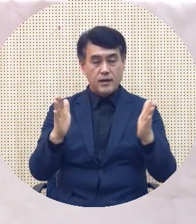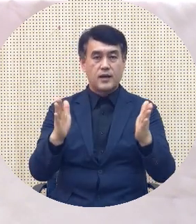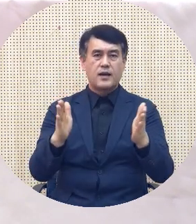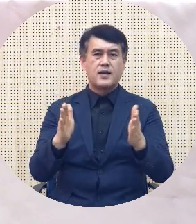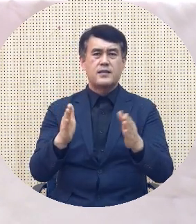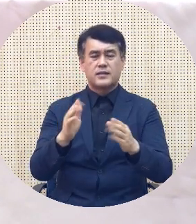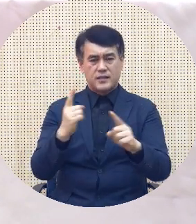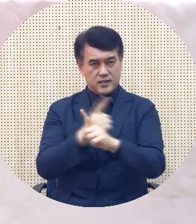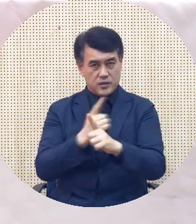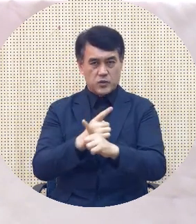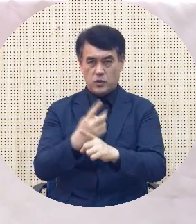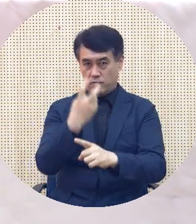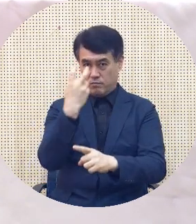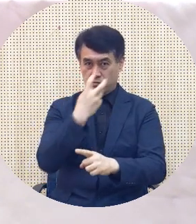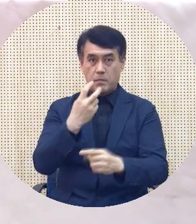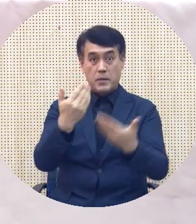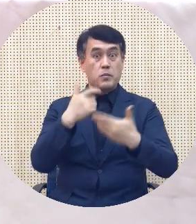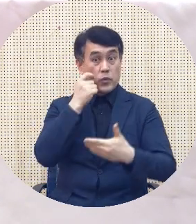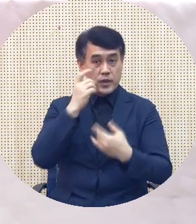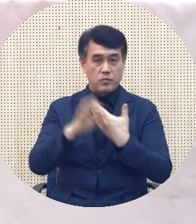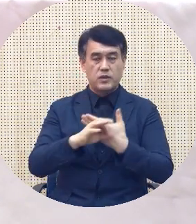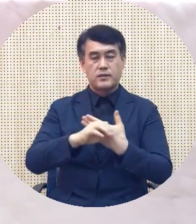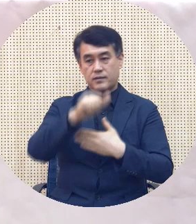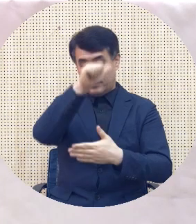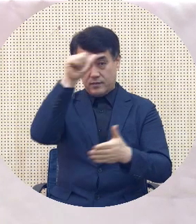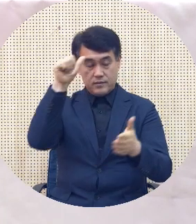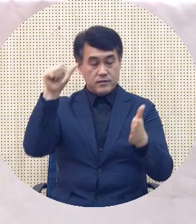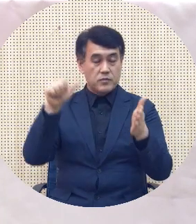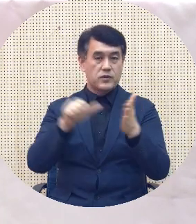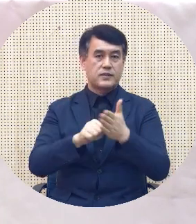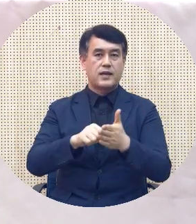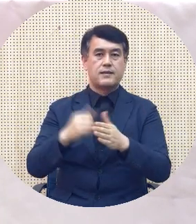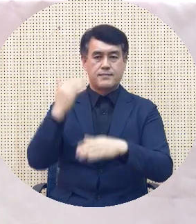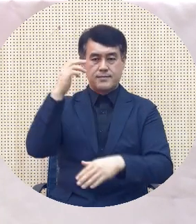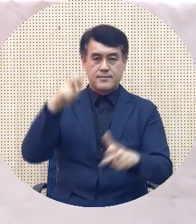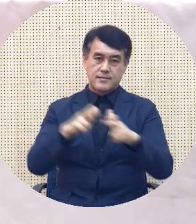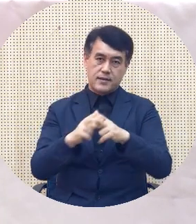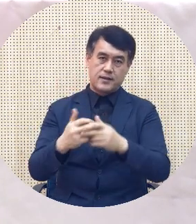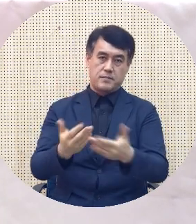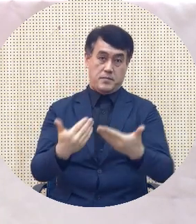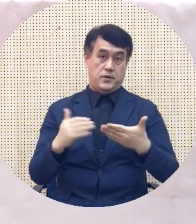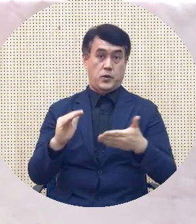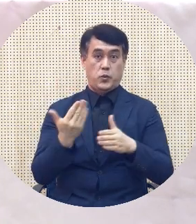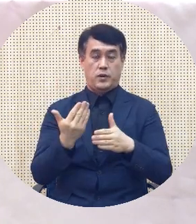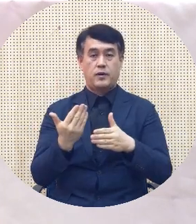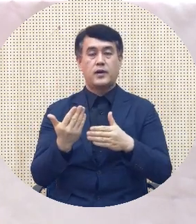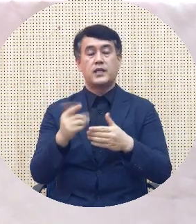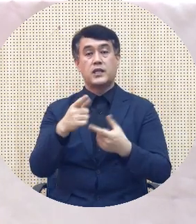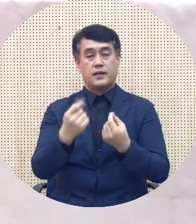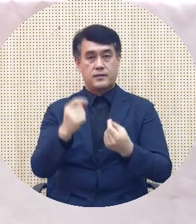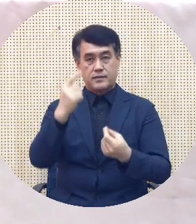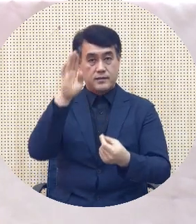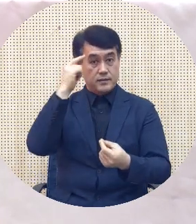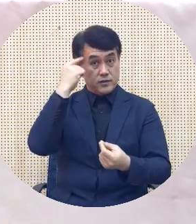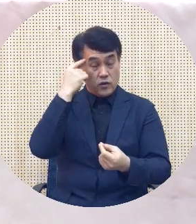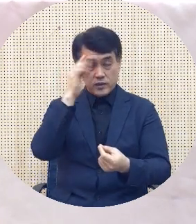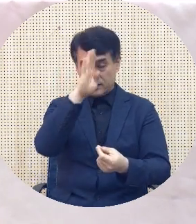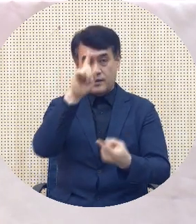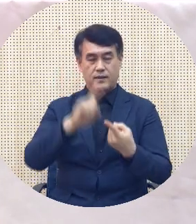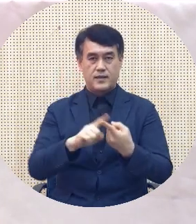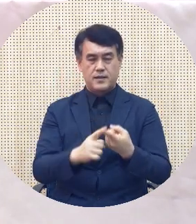받지 못할 경우 그 장애가 일생 동안 영향을 미치기 때문입니다. 이렇듯 정신질환에 대한